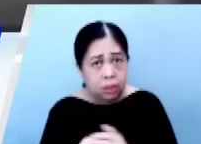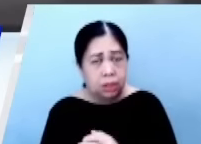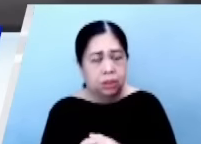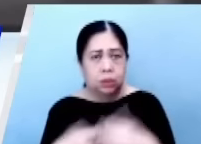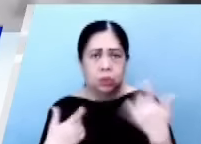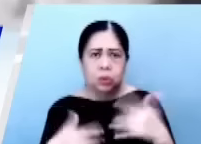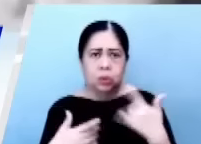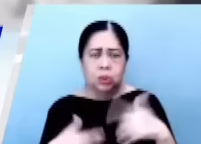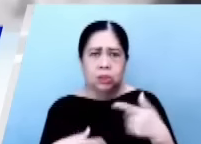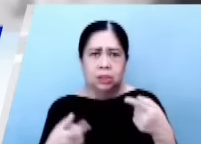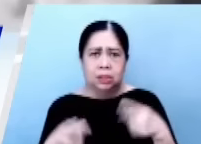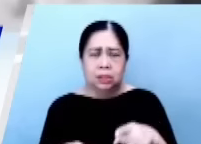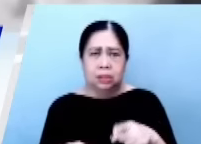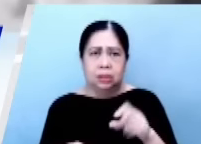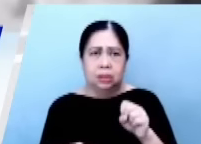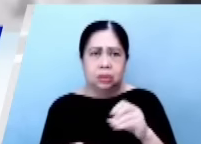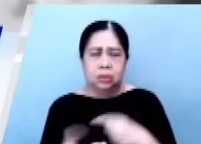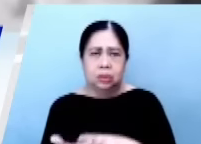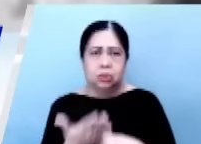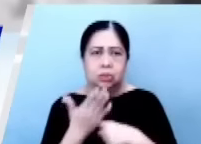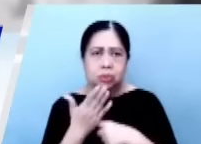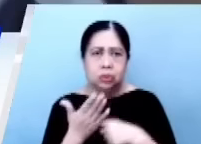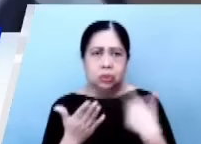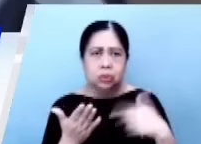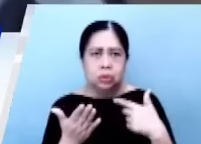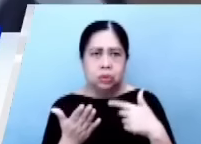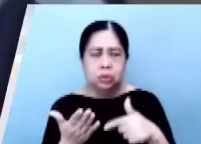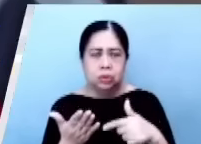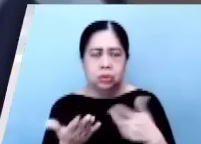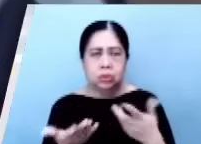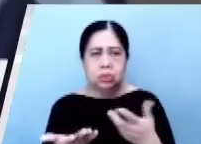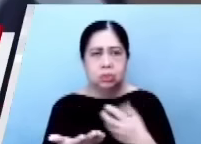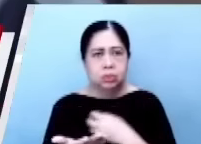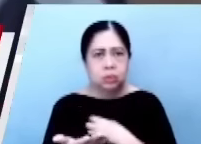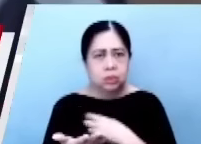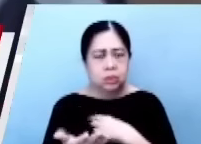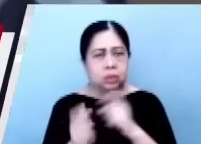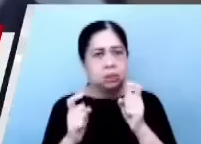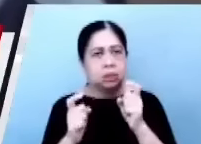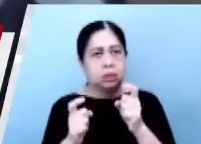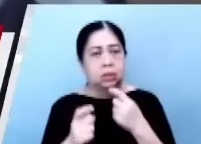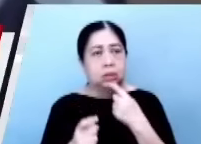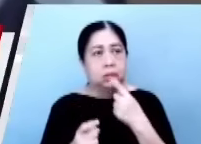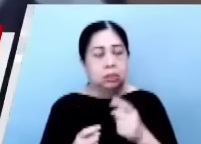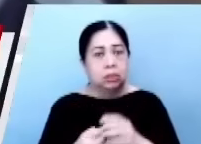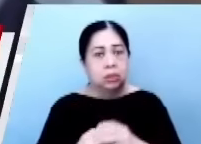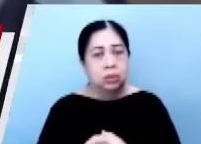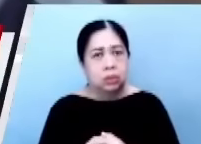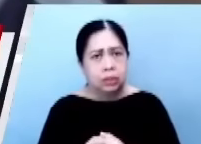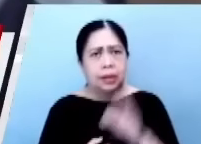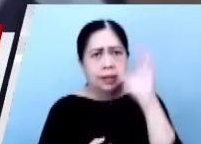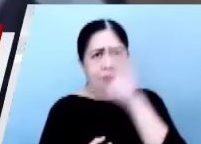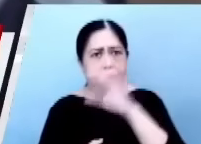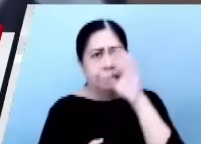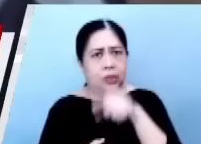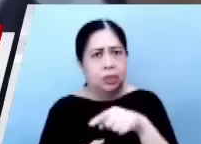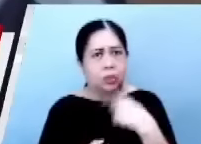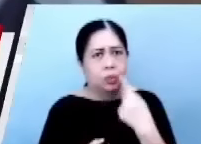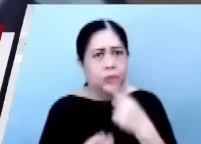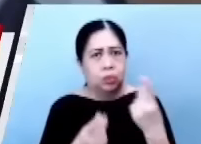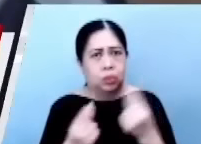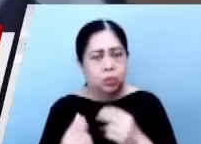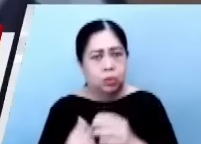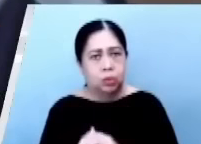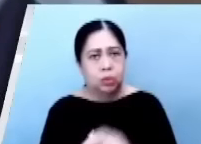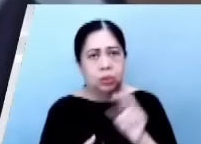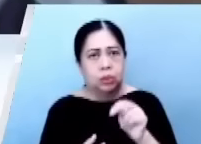nangyayari. Kaya nung pinakita sa akin ito ng mga operatiba natin, agad-agad na sinabi ko na hanapin nyo itong gumawa nito at kailangan natin